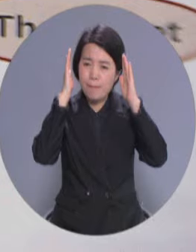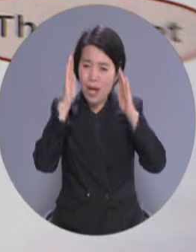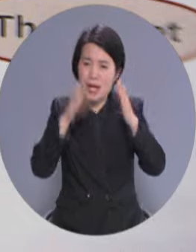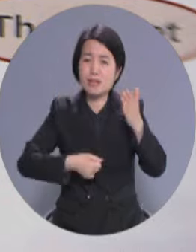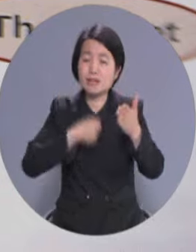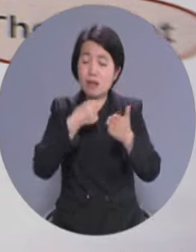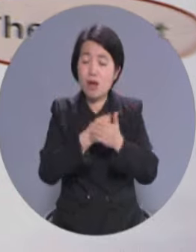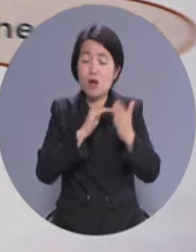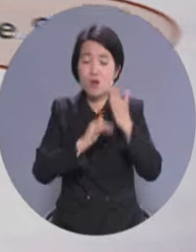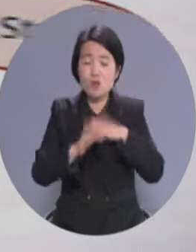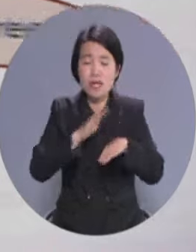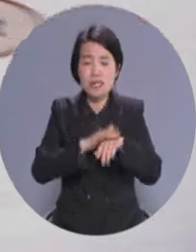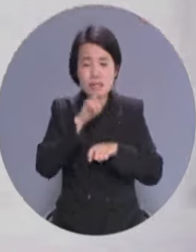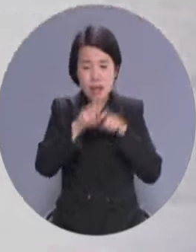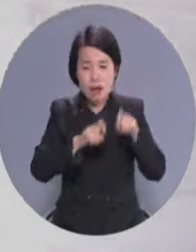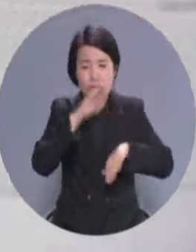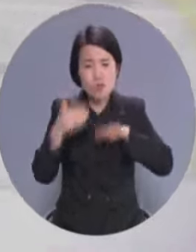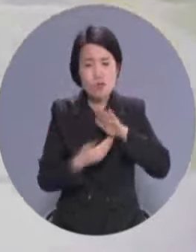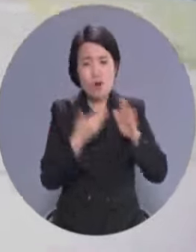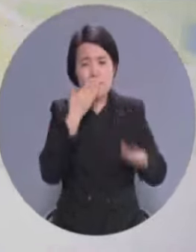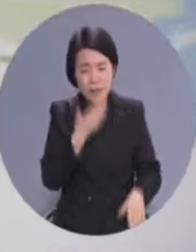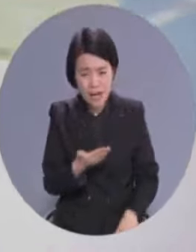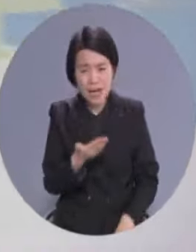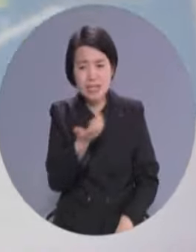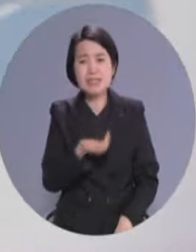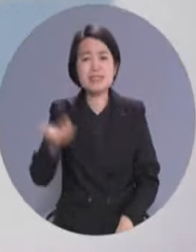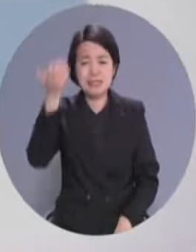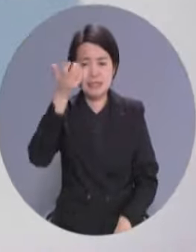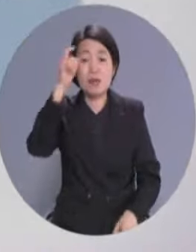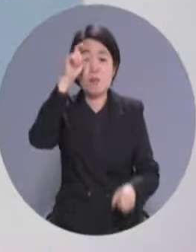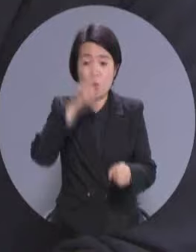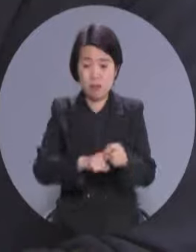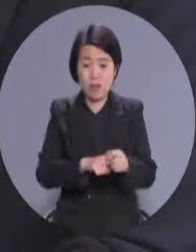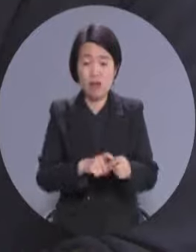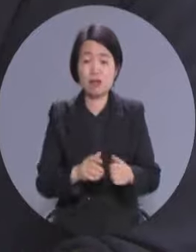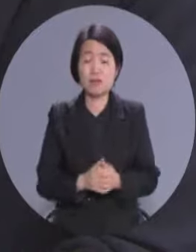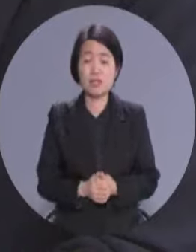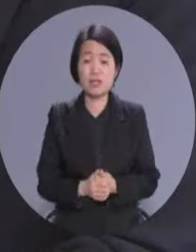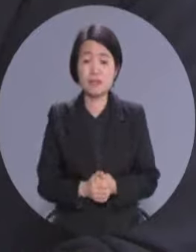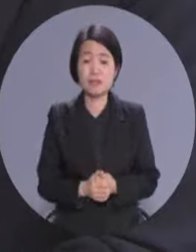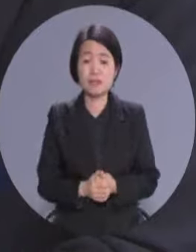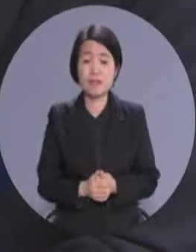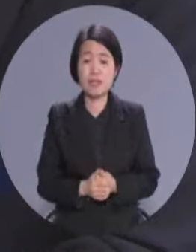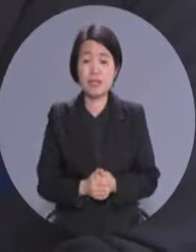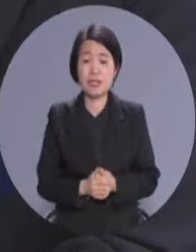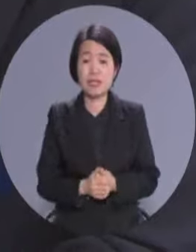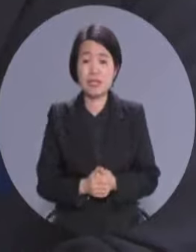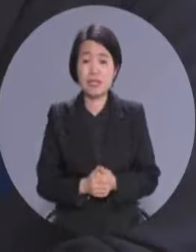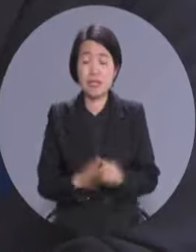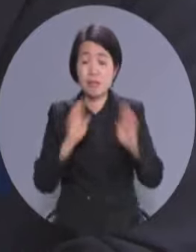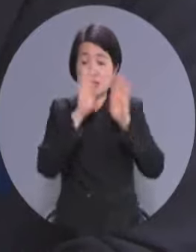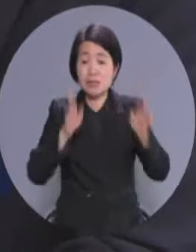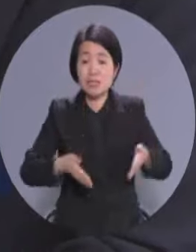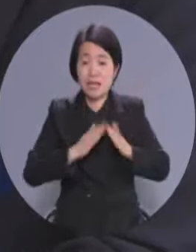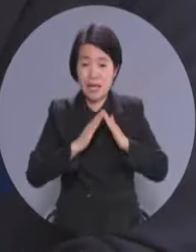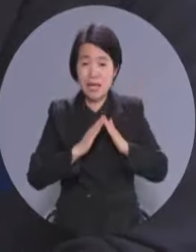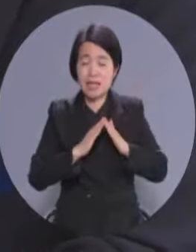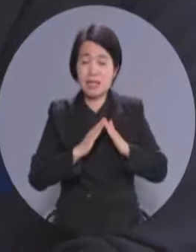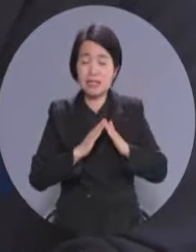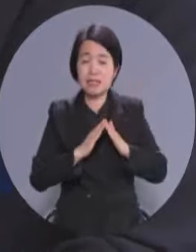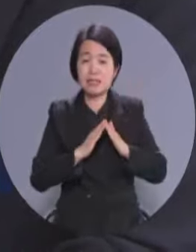정해 실천과 실현의 가능성을 높이기 위한 것입니다. 존치되어 있던 그 상징성이나